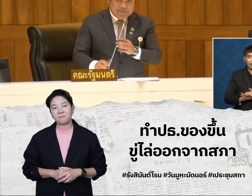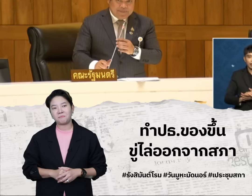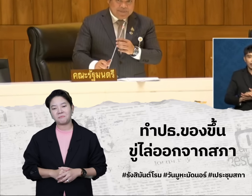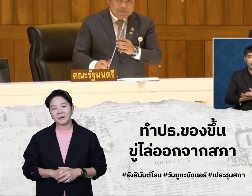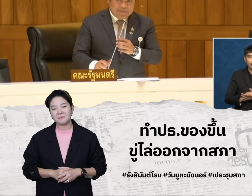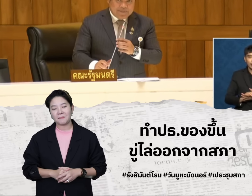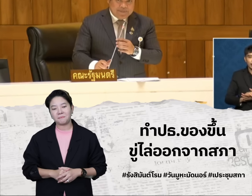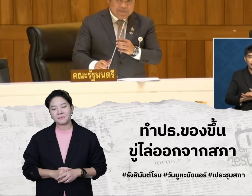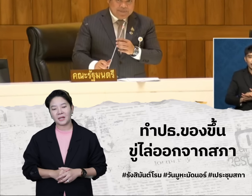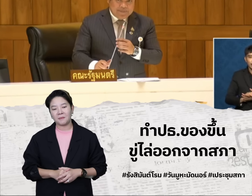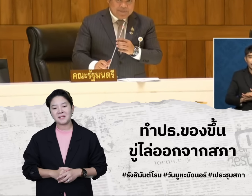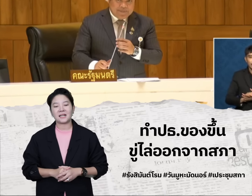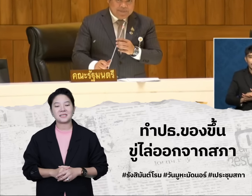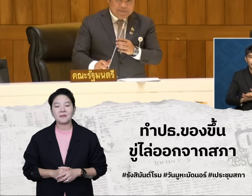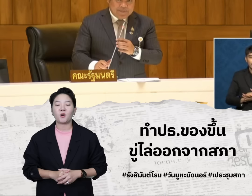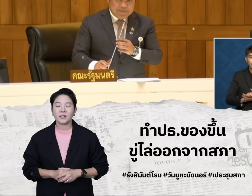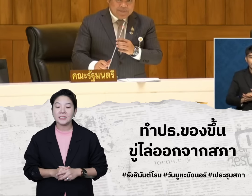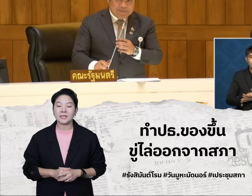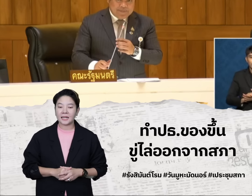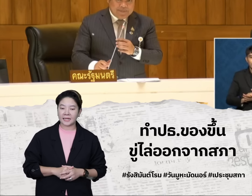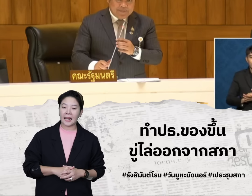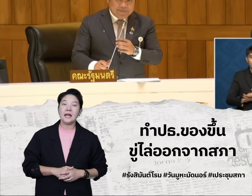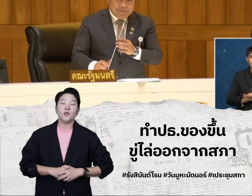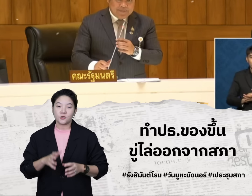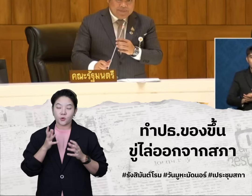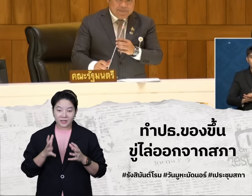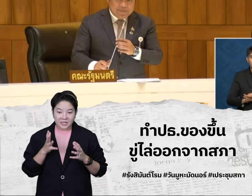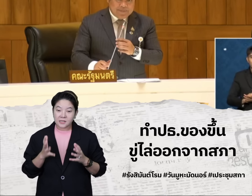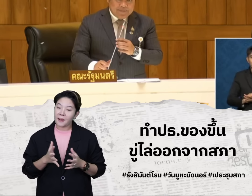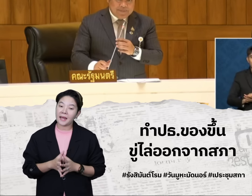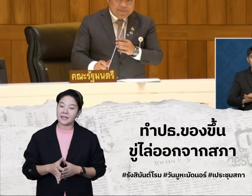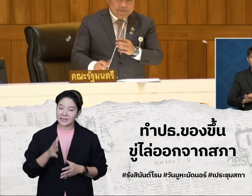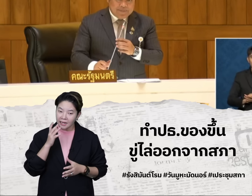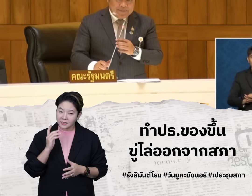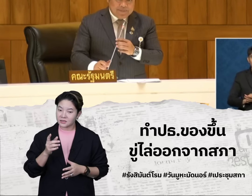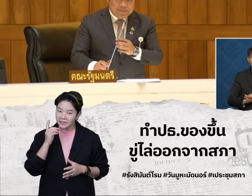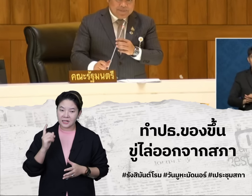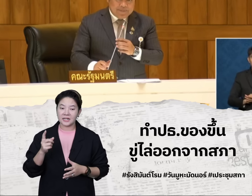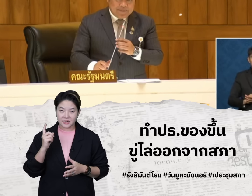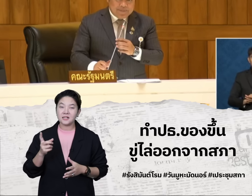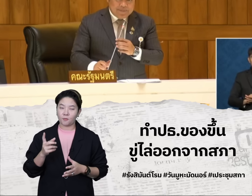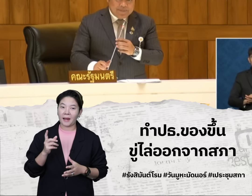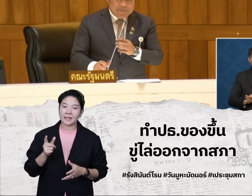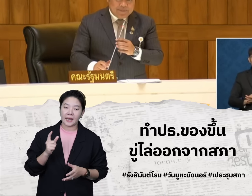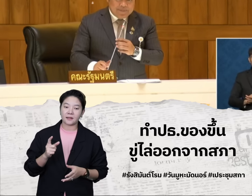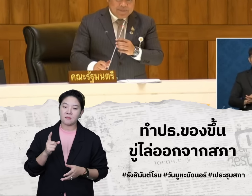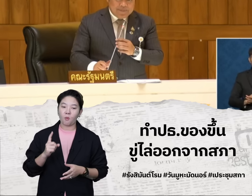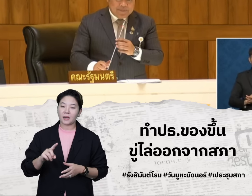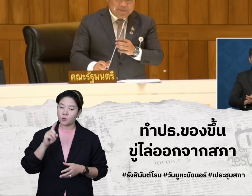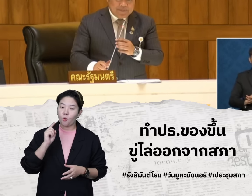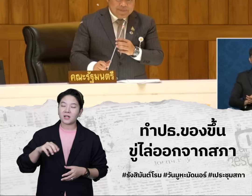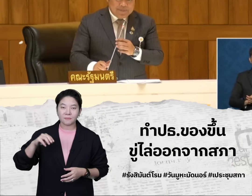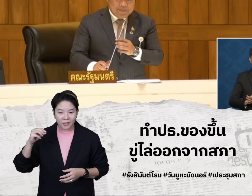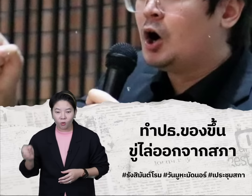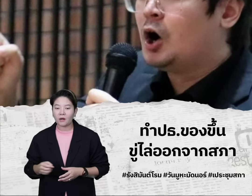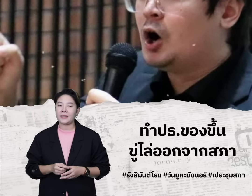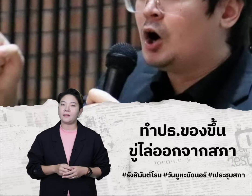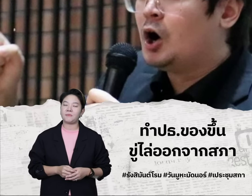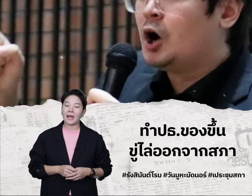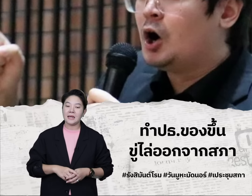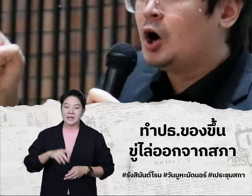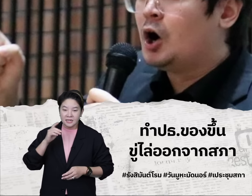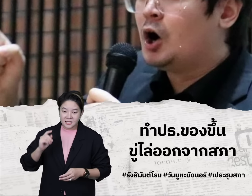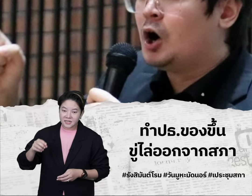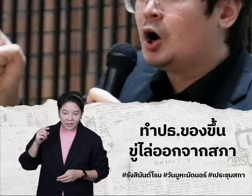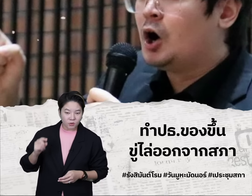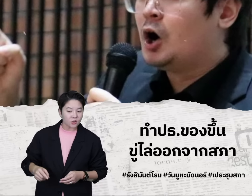ไม่อยากแบบเหมือนแบบไม่สะใจเหมือนคนอื่นอะไรอย่างนี้นะส่วนรายชื่อแพทย์เนี่ยถ้าเอ่ยชื่อออกไปเนี่ยเขาบอกว่าทัวร์ก็จะไปลงเขาอีก